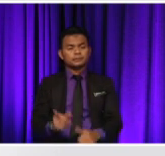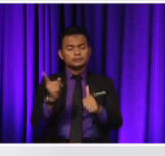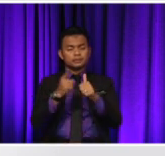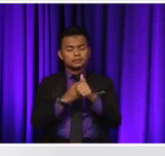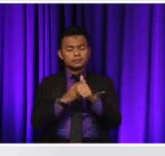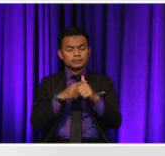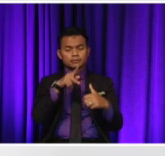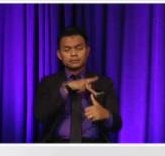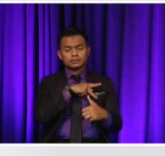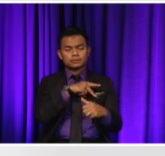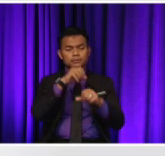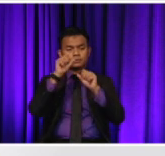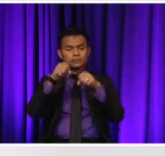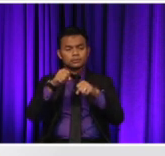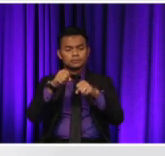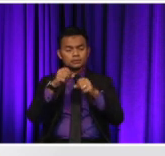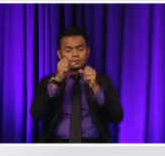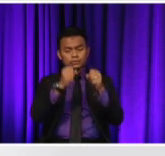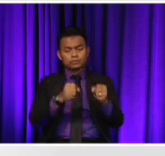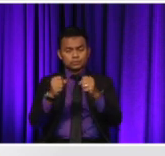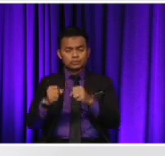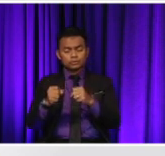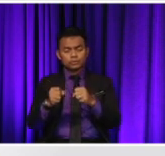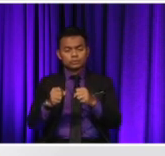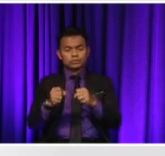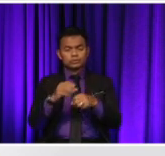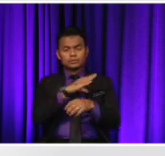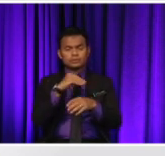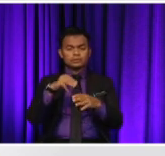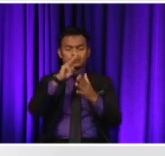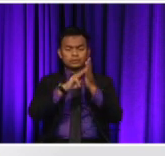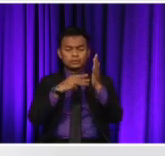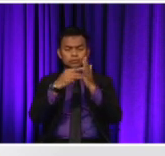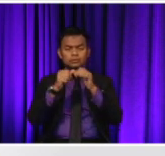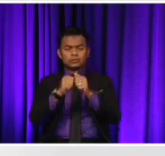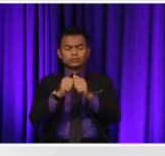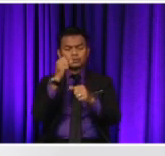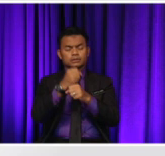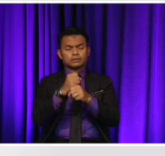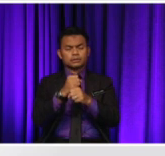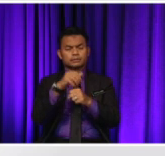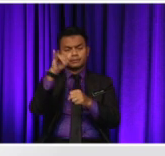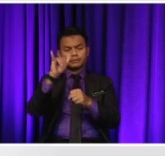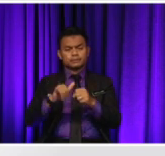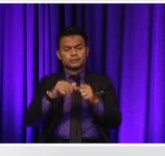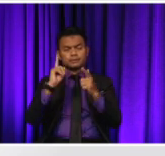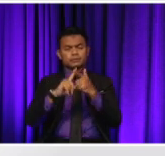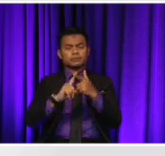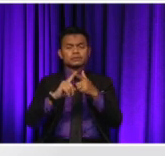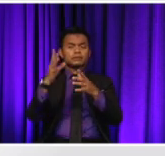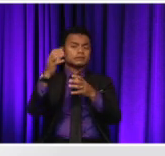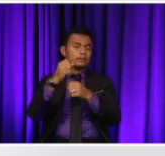semampu untuk menyusun dan membuat gereja yang perlu dilakukan yang kedua dapat membuat